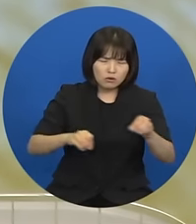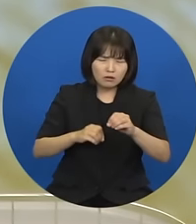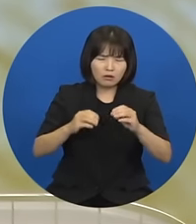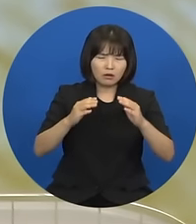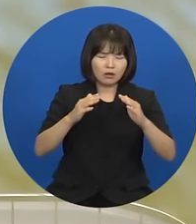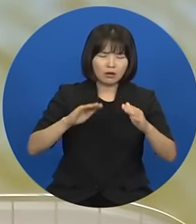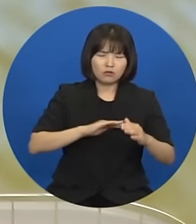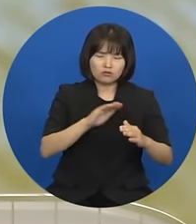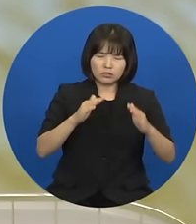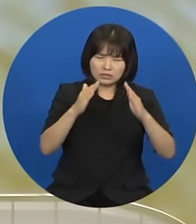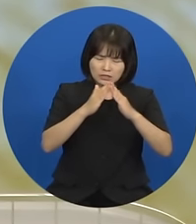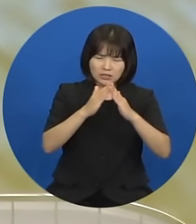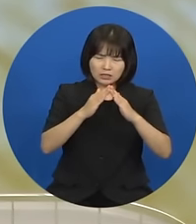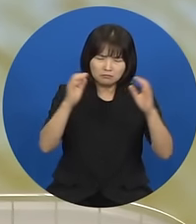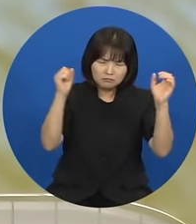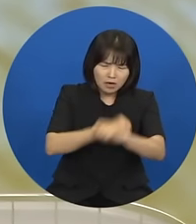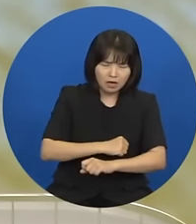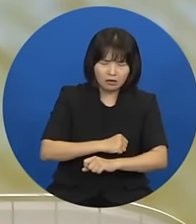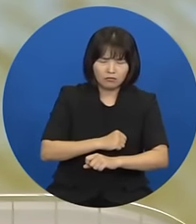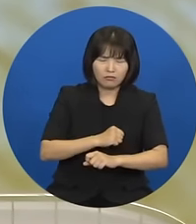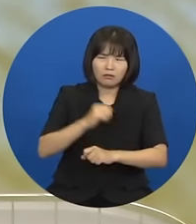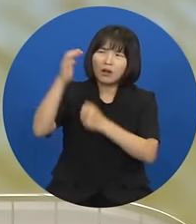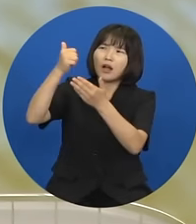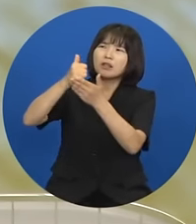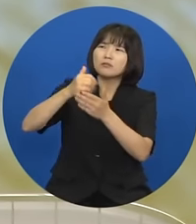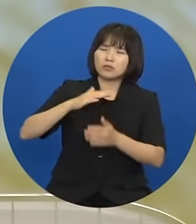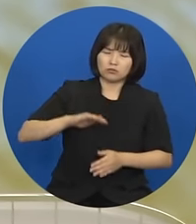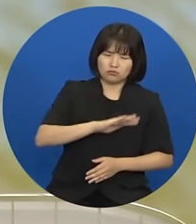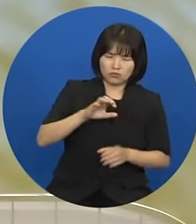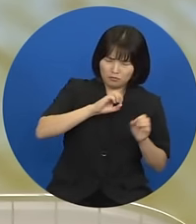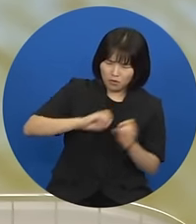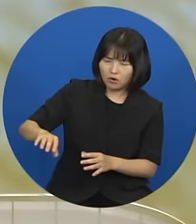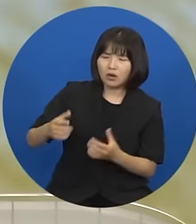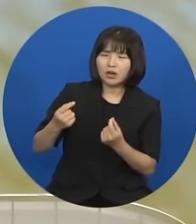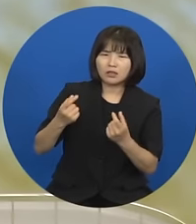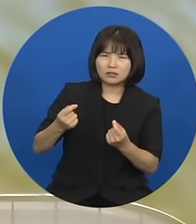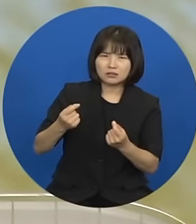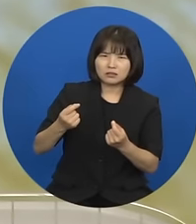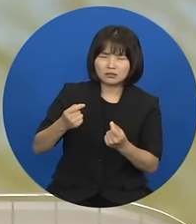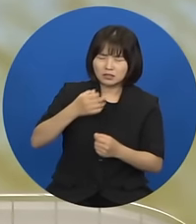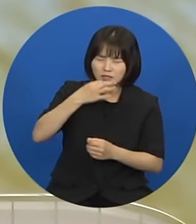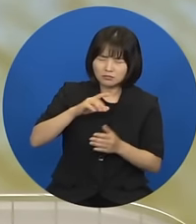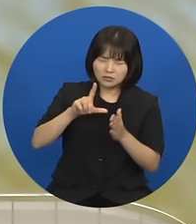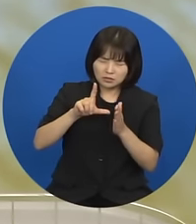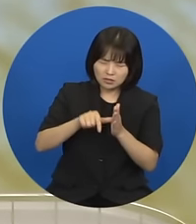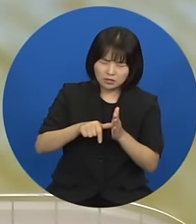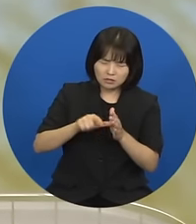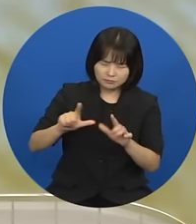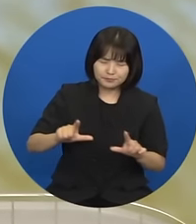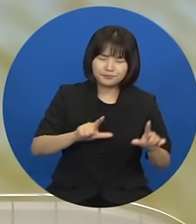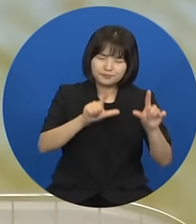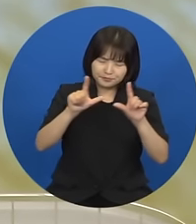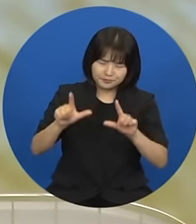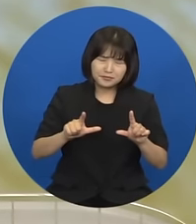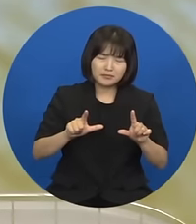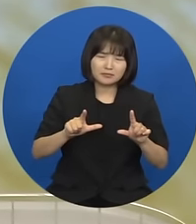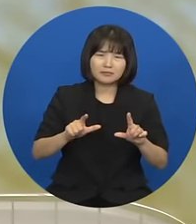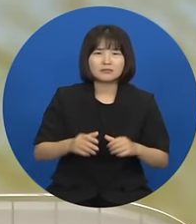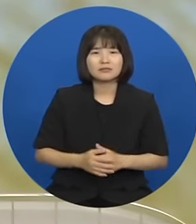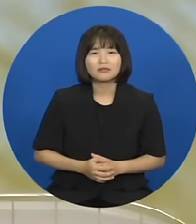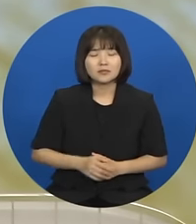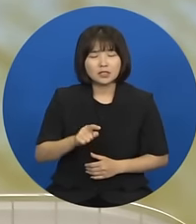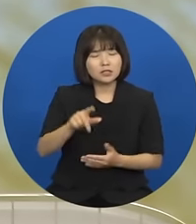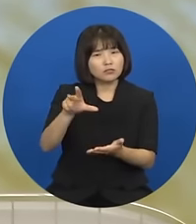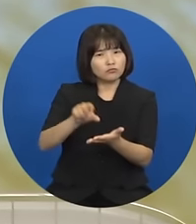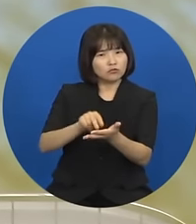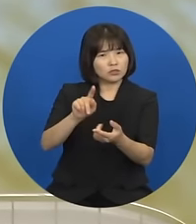같고 마치 하나님께 버림받은 것 같은 어두운 시간을 보내야 했습니다. 우리는 과연 이런 문제에